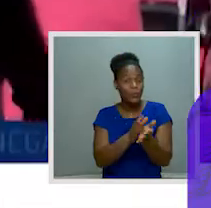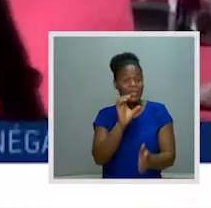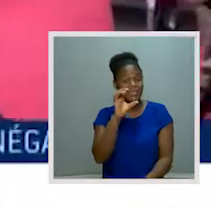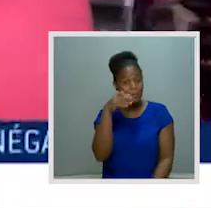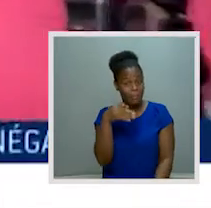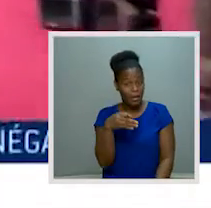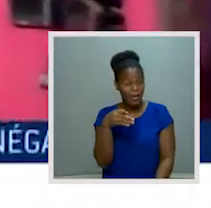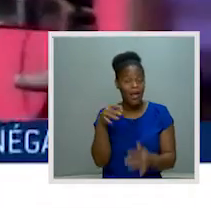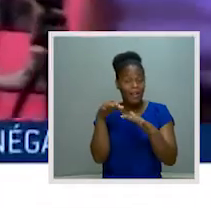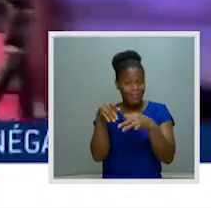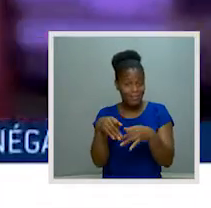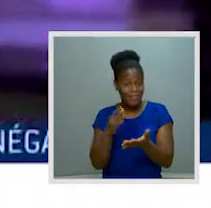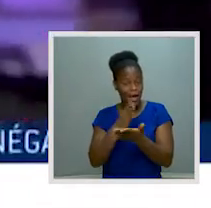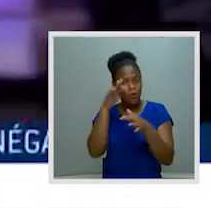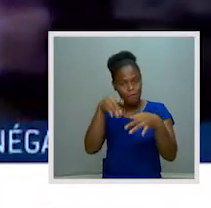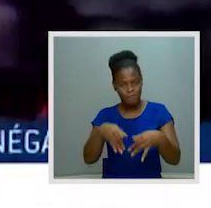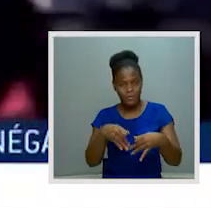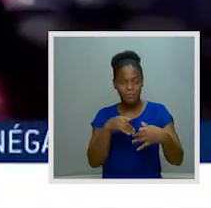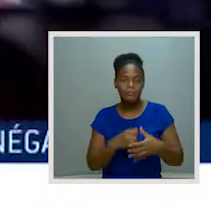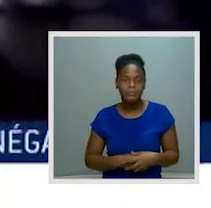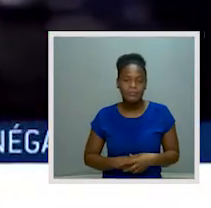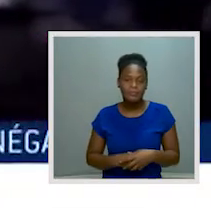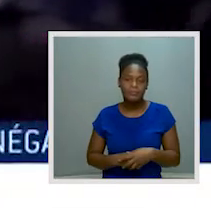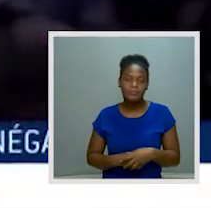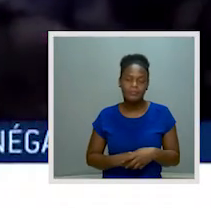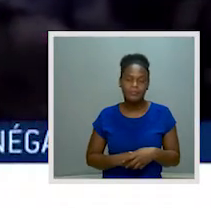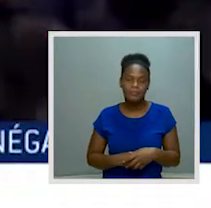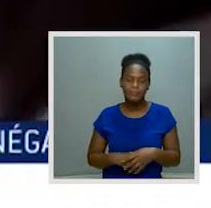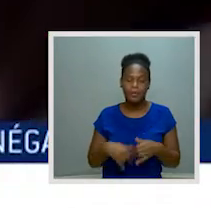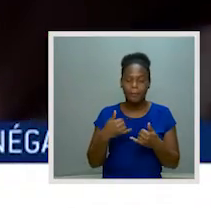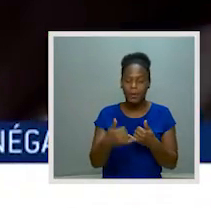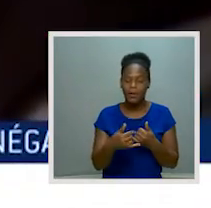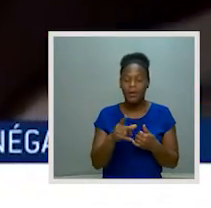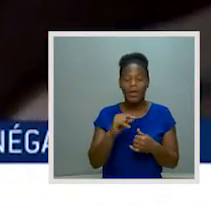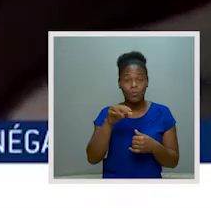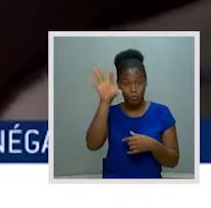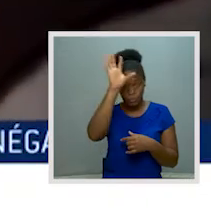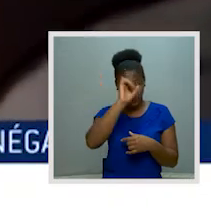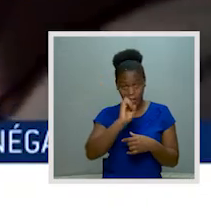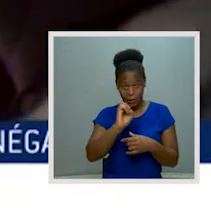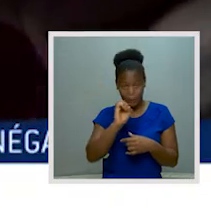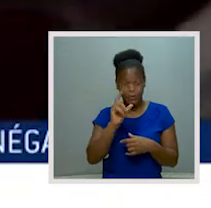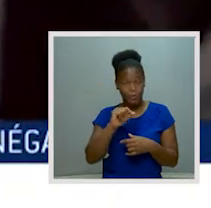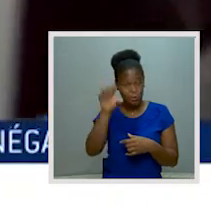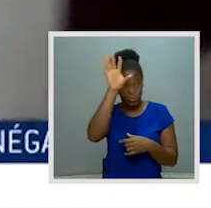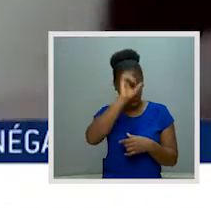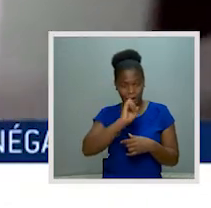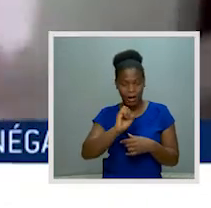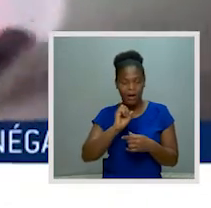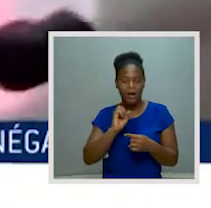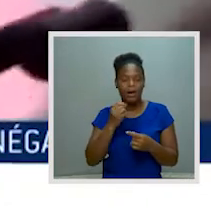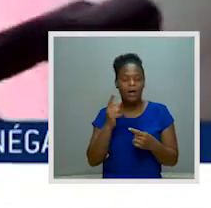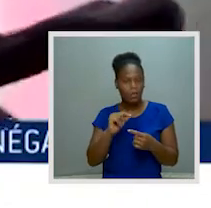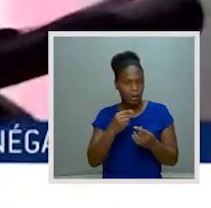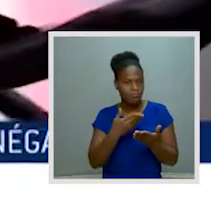Au sous-sol de Télé Futurs Médias, une télévision appartenant au chanteur Youssou N'Dour, on s'active pour préparer l'enregistrement de l'émission. Salle